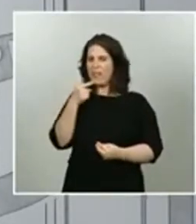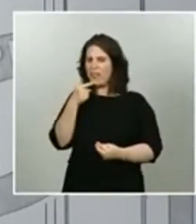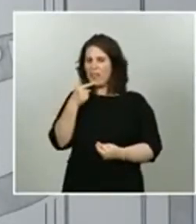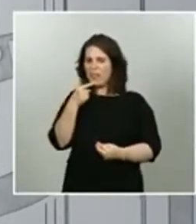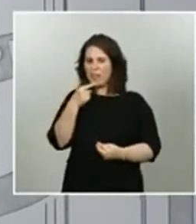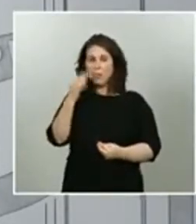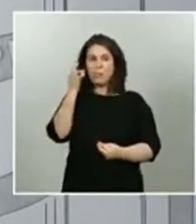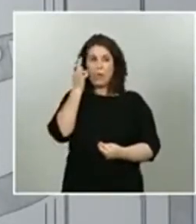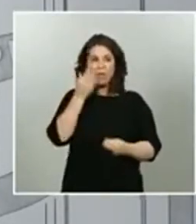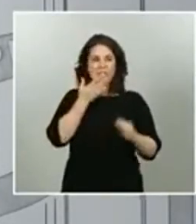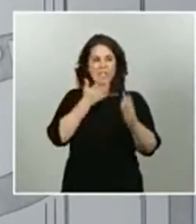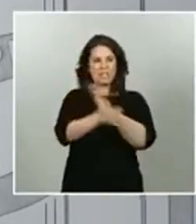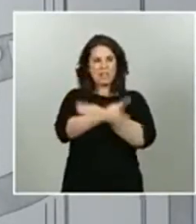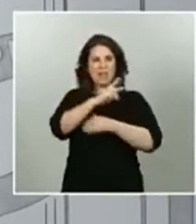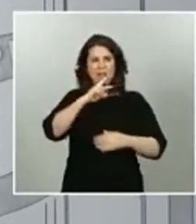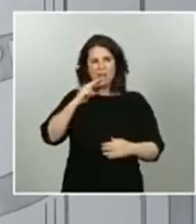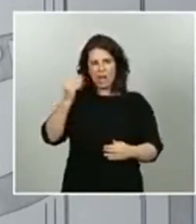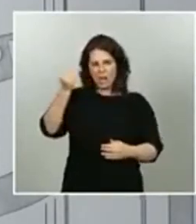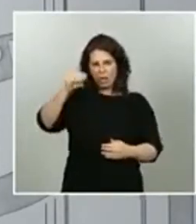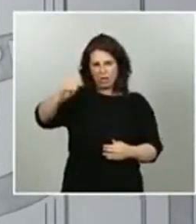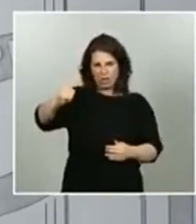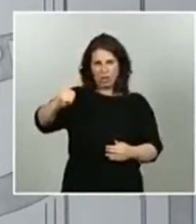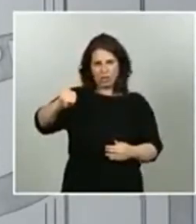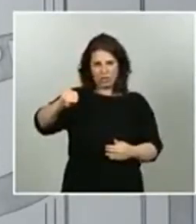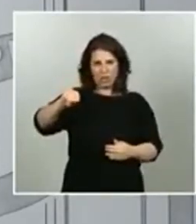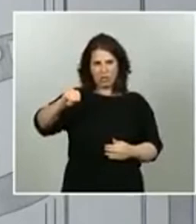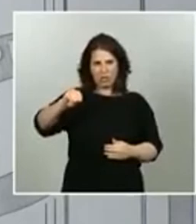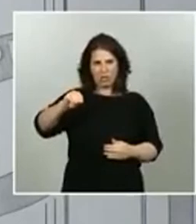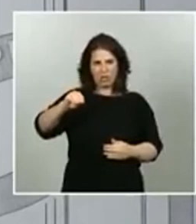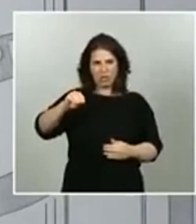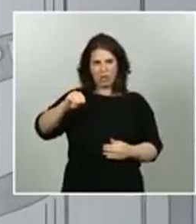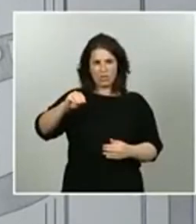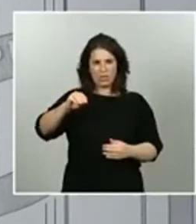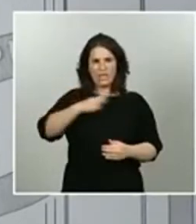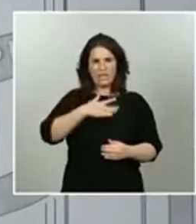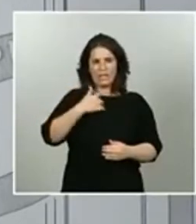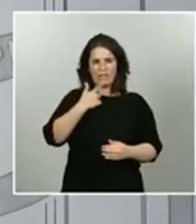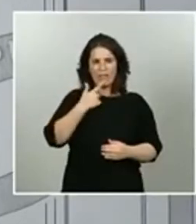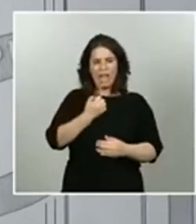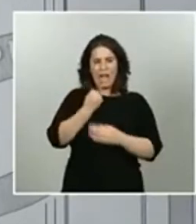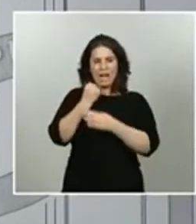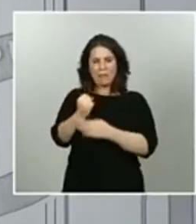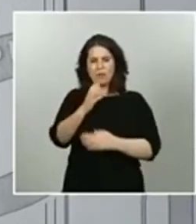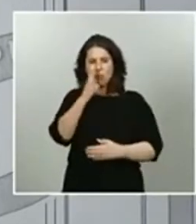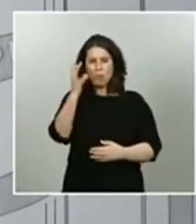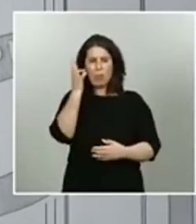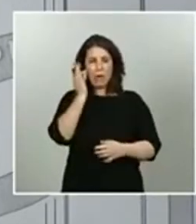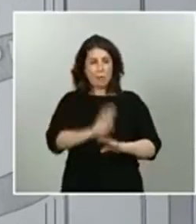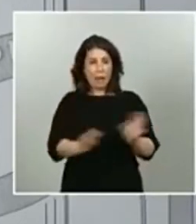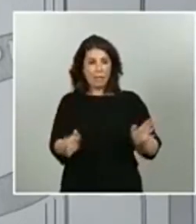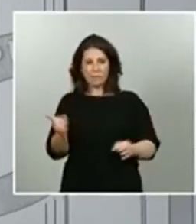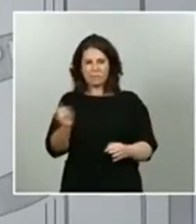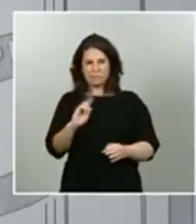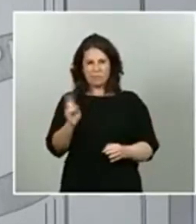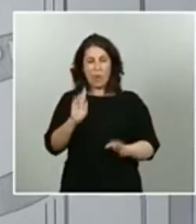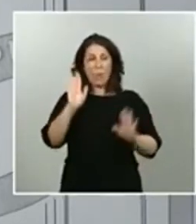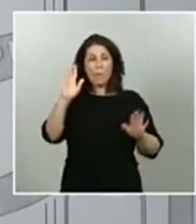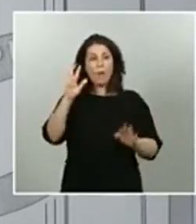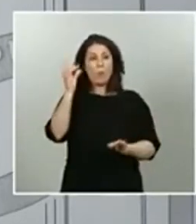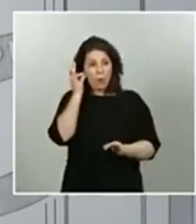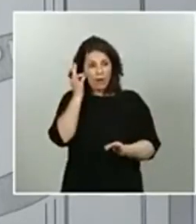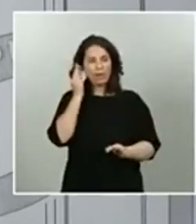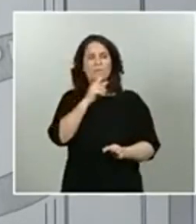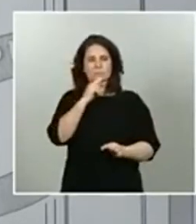Verrà appoggiata dall'Italia perché donna. O sea, no, il fatto che sia donna è un valore aggiunto. Riteniamo che sia un'ottima candidatura. Añadido. E